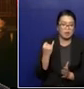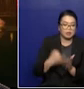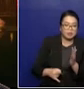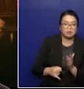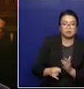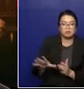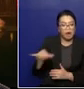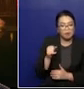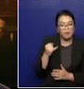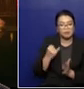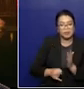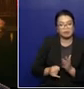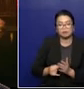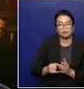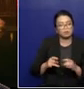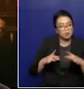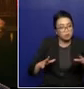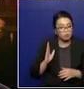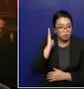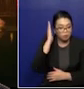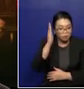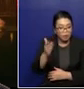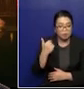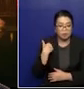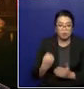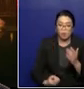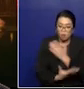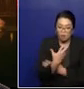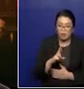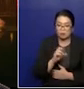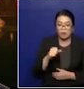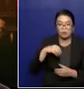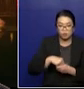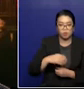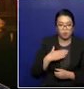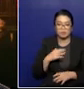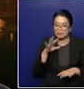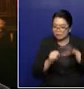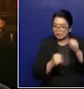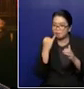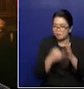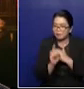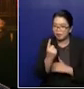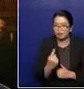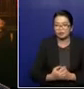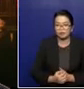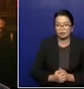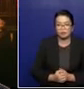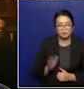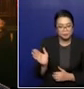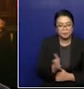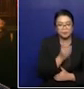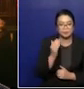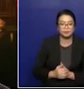เตือนนะฮะแล้ววันหลังถ้าเรามีโอกาสสภานี้ยังอยู่เดี๋ยวผมจะมาจับผิดท่านให้คนดูครับไปดูแผ่นต่อไป